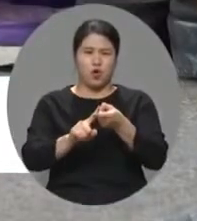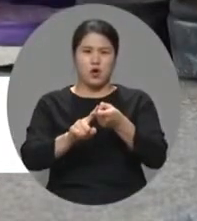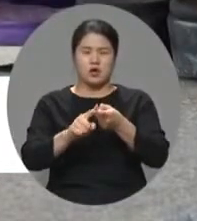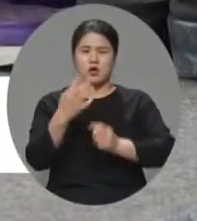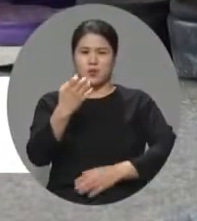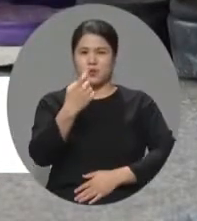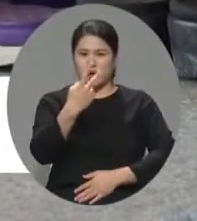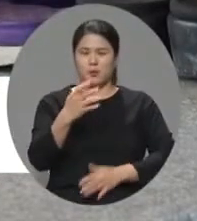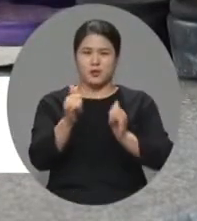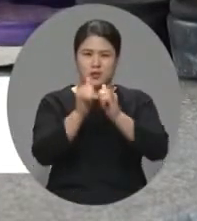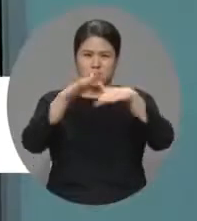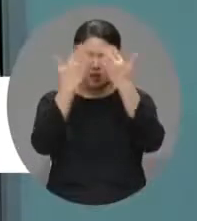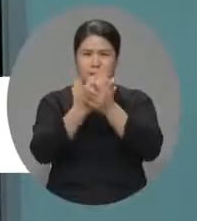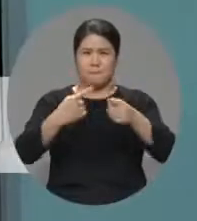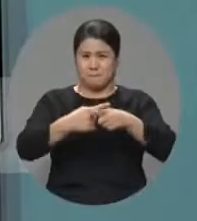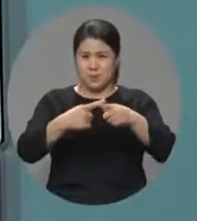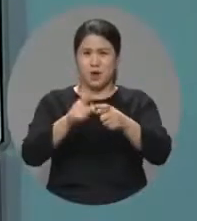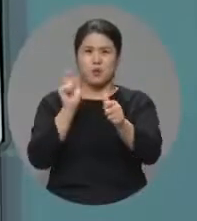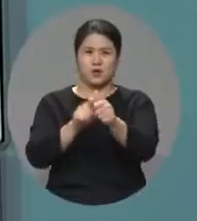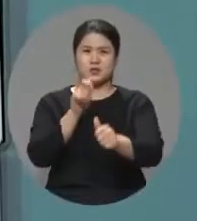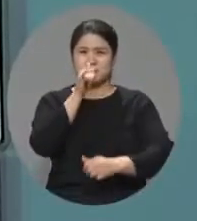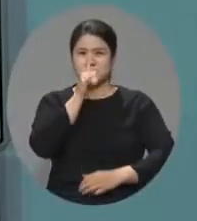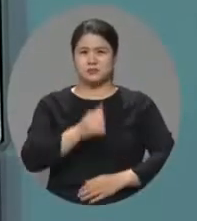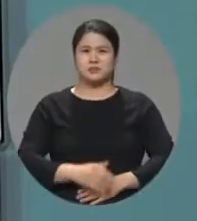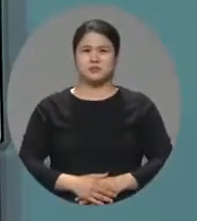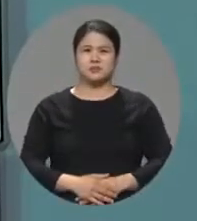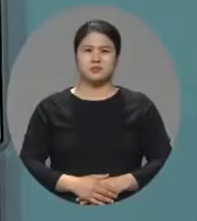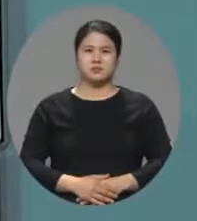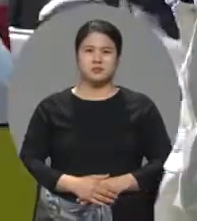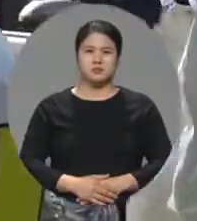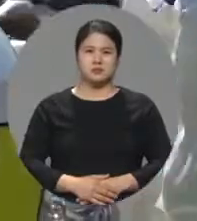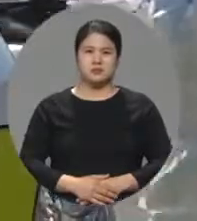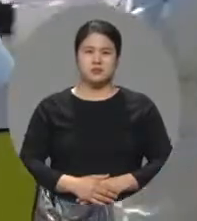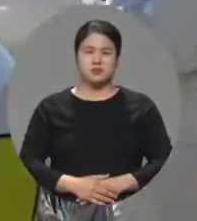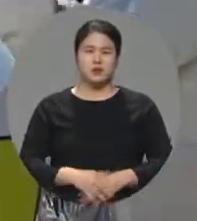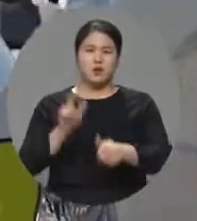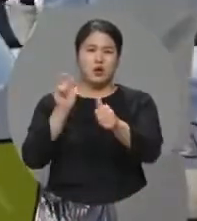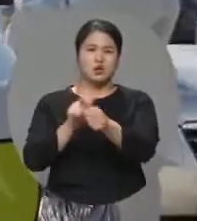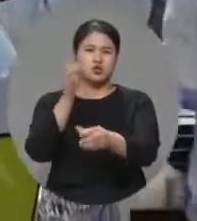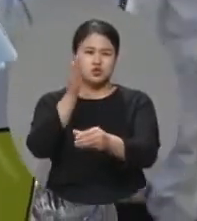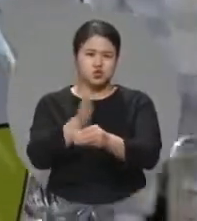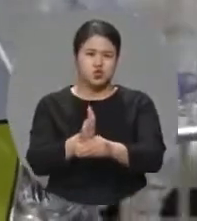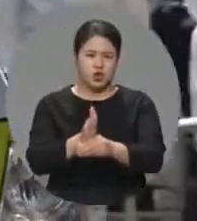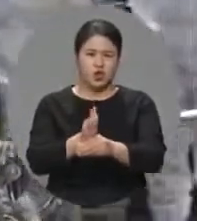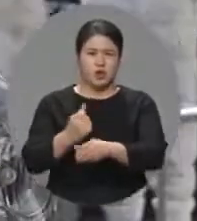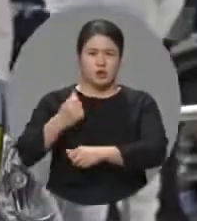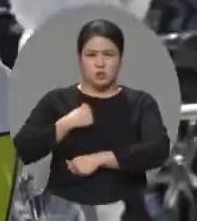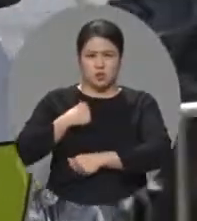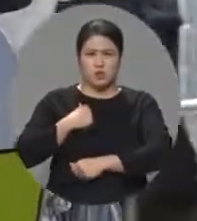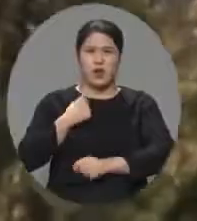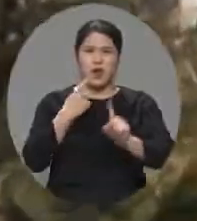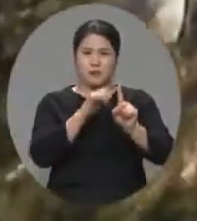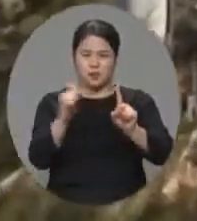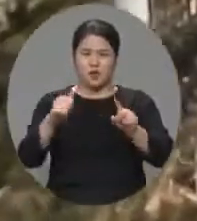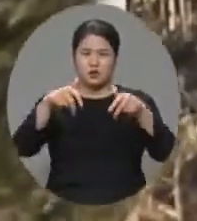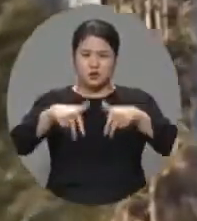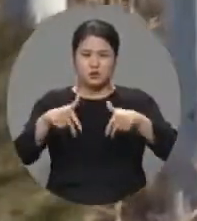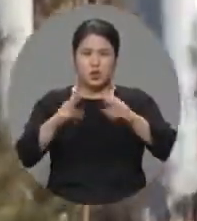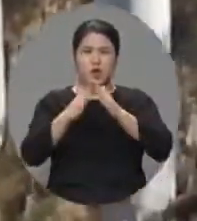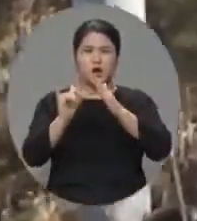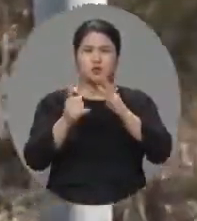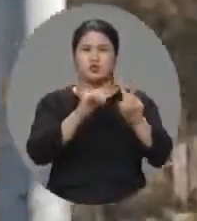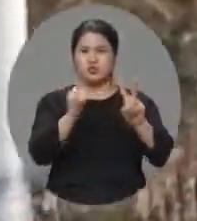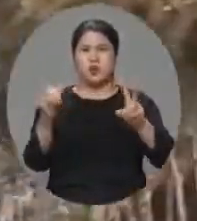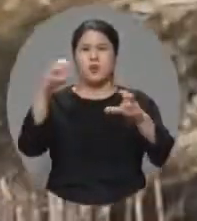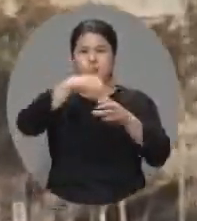등 전체의 절반 정도가 확진된 겁니다. 확진자 가운데는 사회복무요원 1명과 종사자의 가족